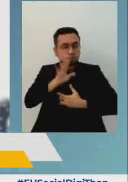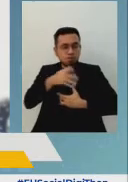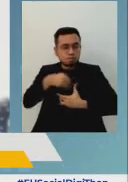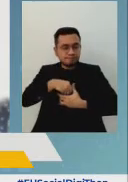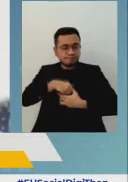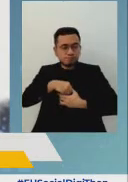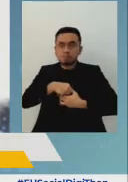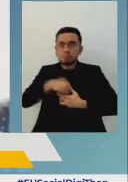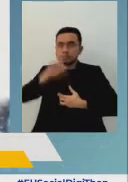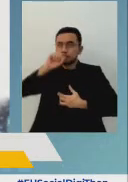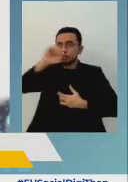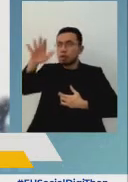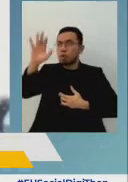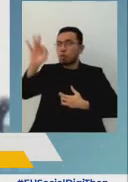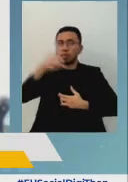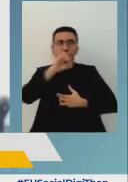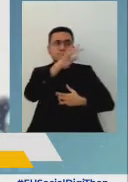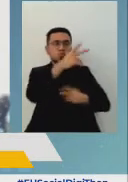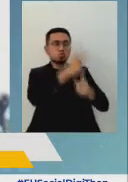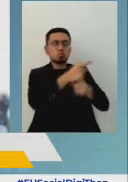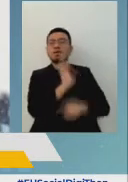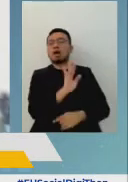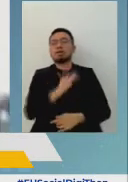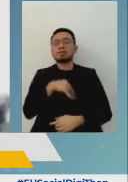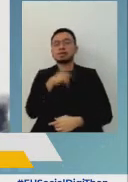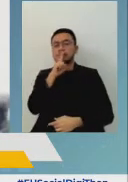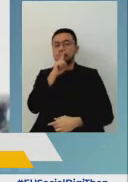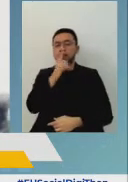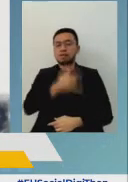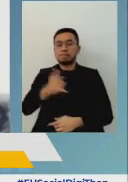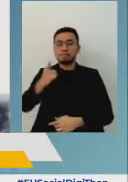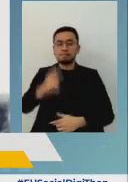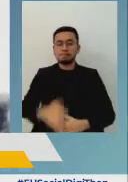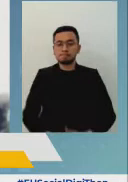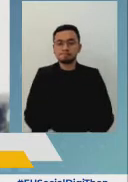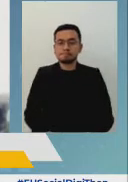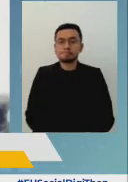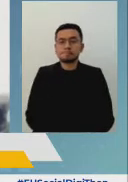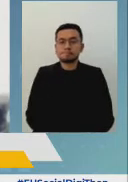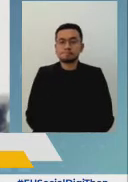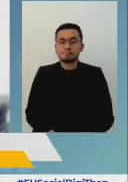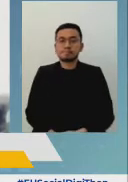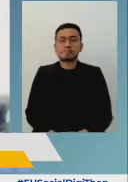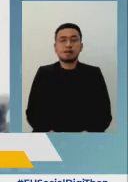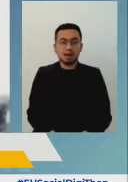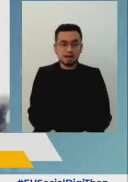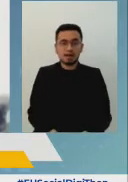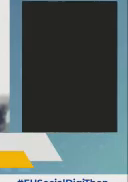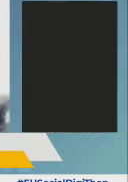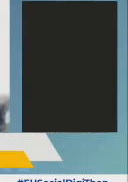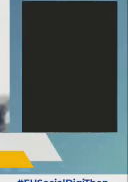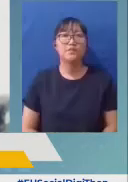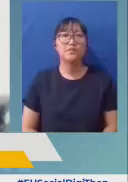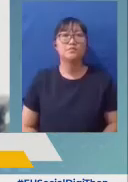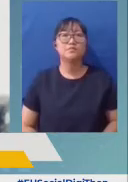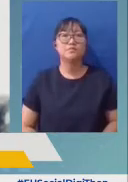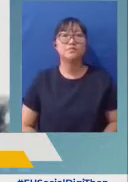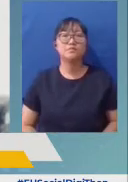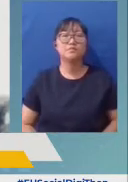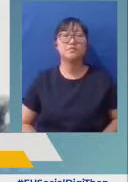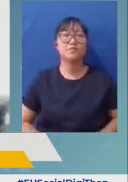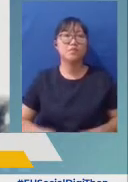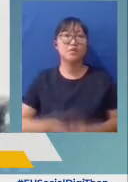orang tua atau guru dan mereka memilih diam. Itu sebabnya. Nah, oleh sebab itu training-training yang kami lakukan